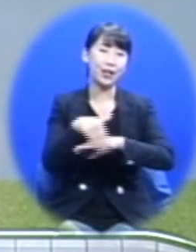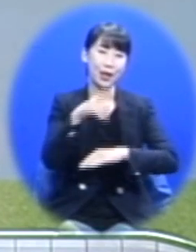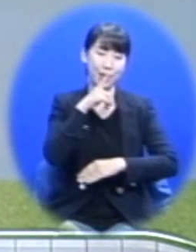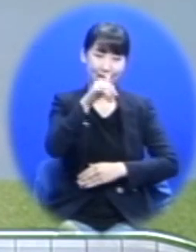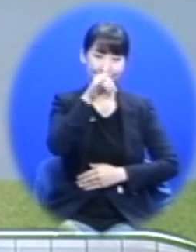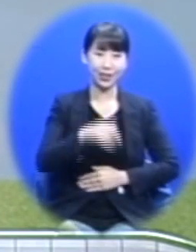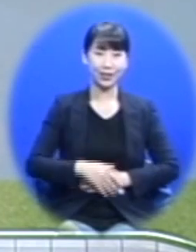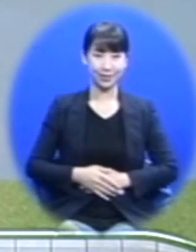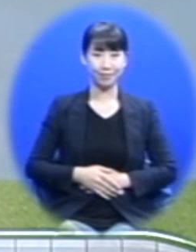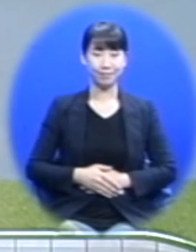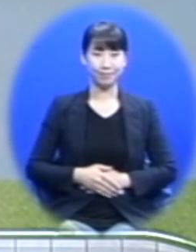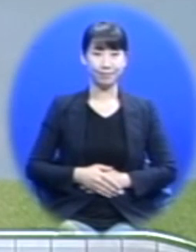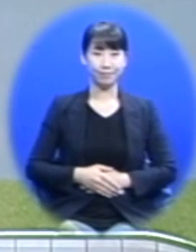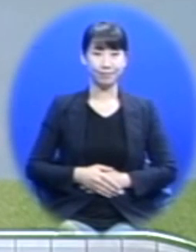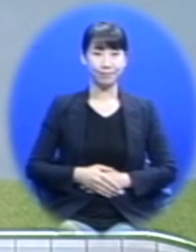있다.